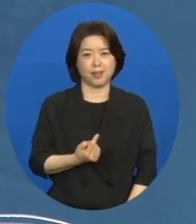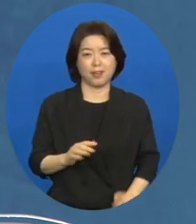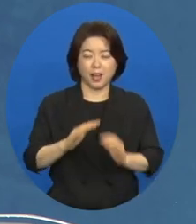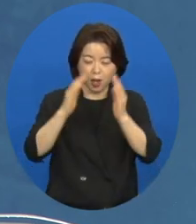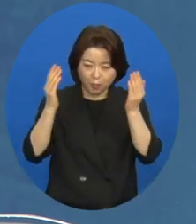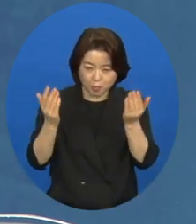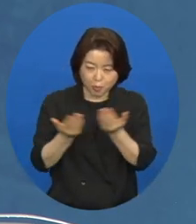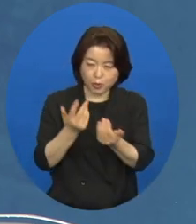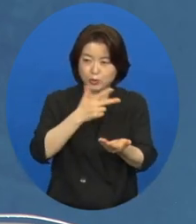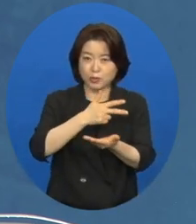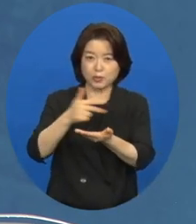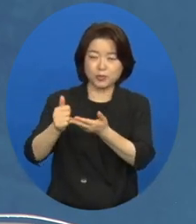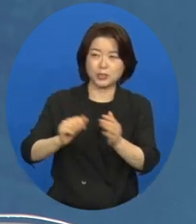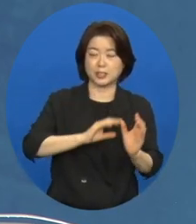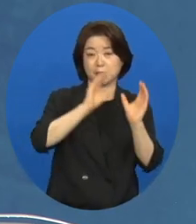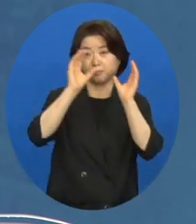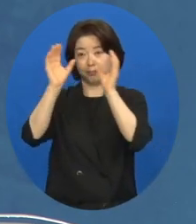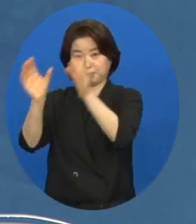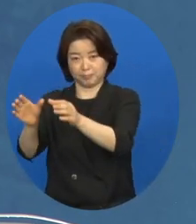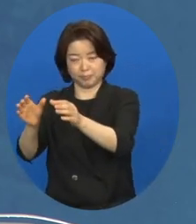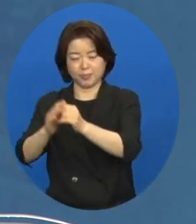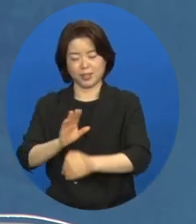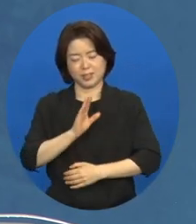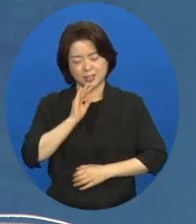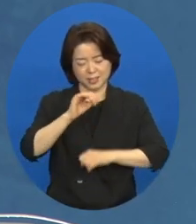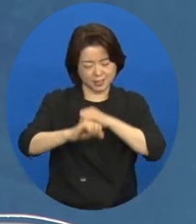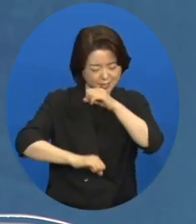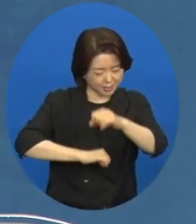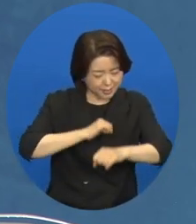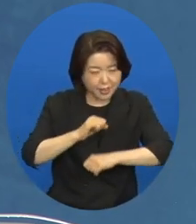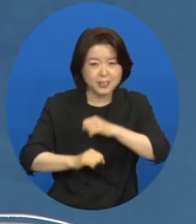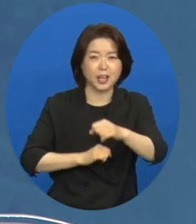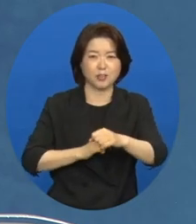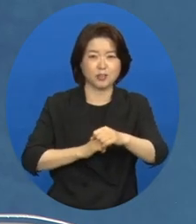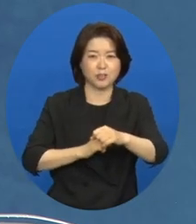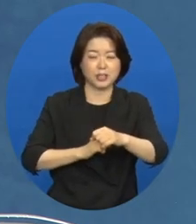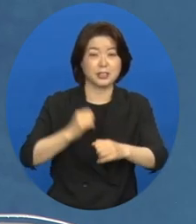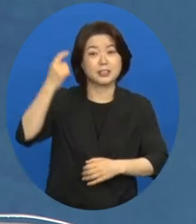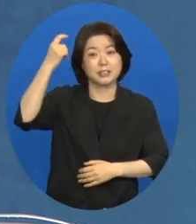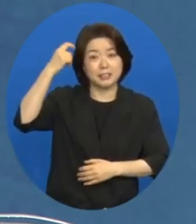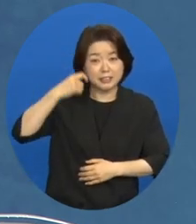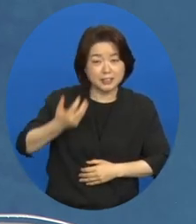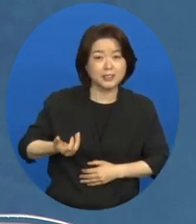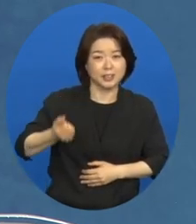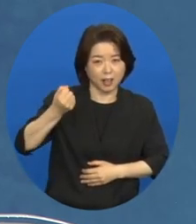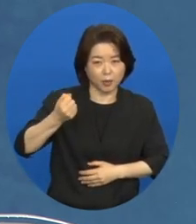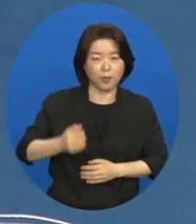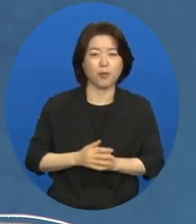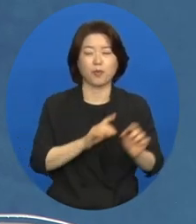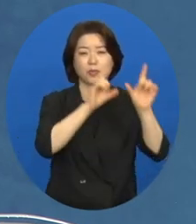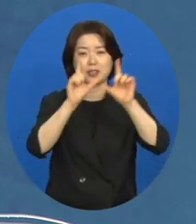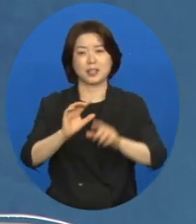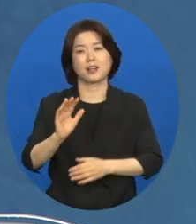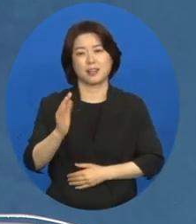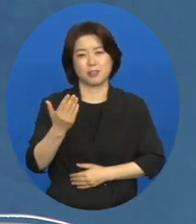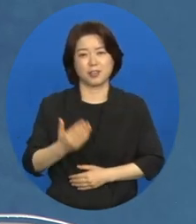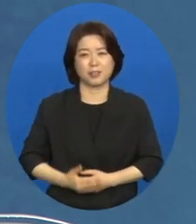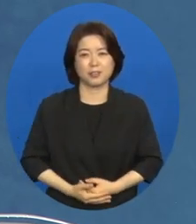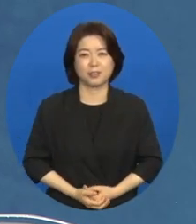것을 주께 맡기는 참 자유함, 진정한 자유함을 누리면서 살게 되는